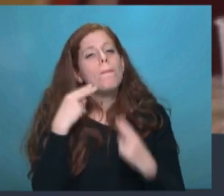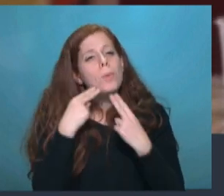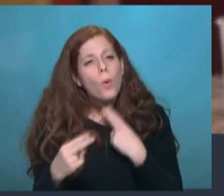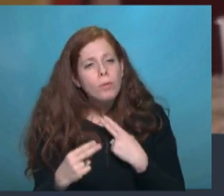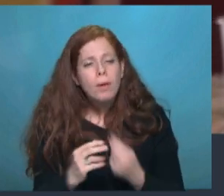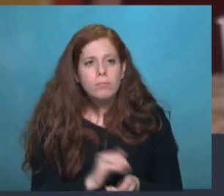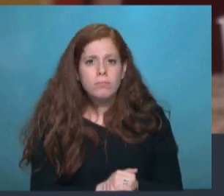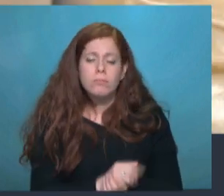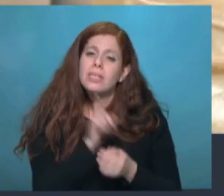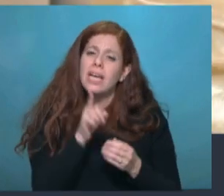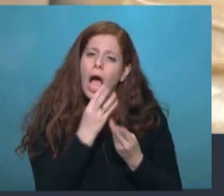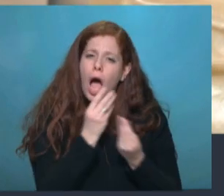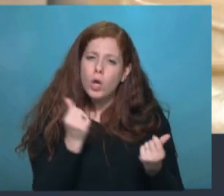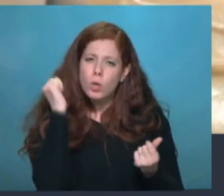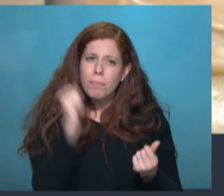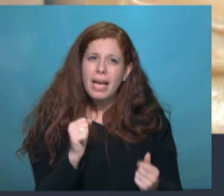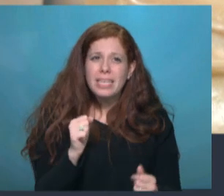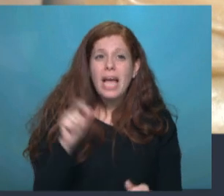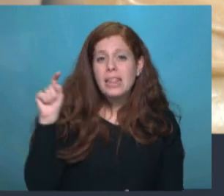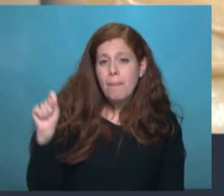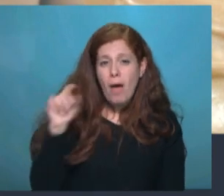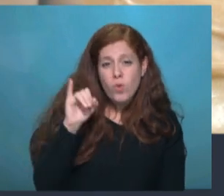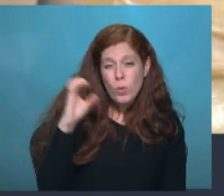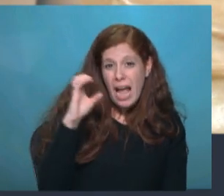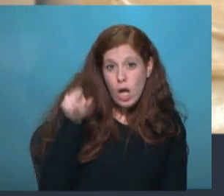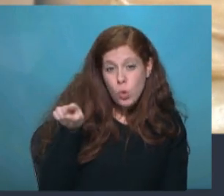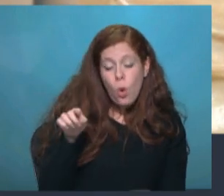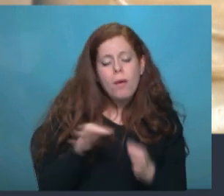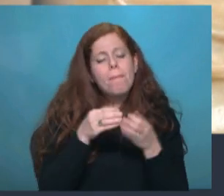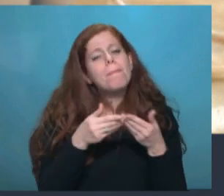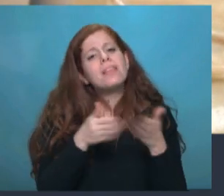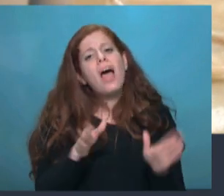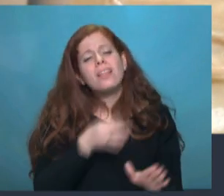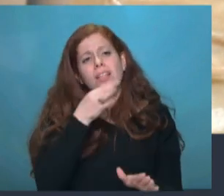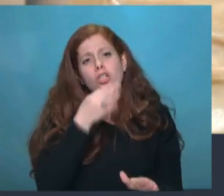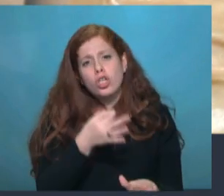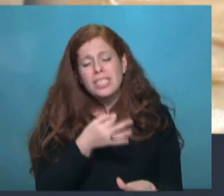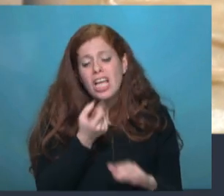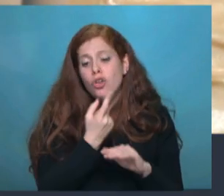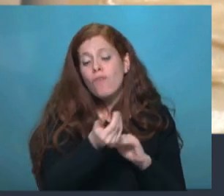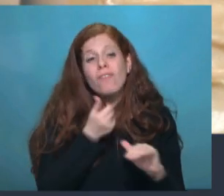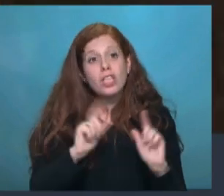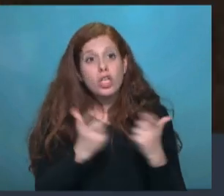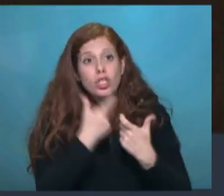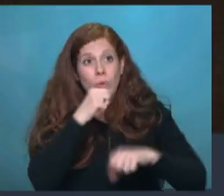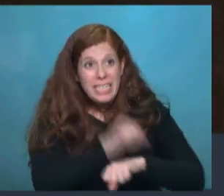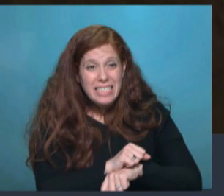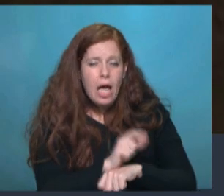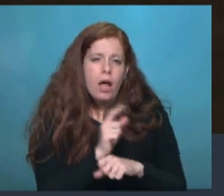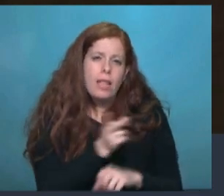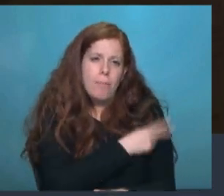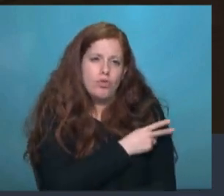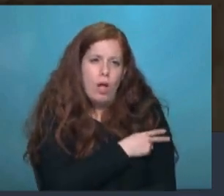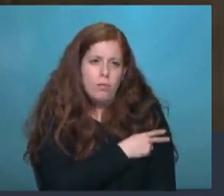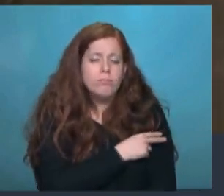כך פתח החשוד ברצח תמר ויהודה כדורי את הדרשה שנשא רק שבוע לפני מעצרו בידי המשטרה. מדובר